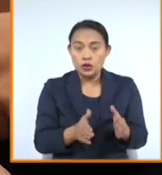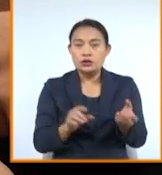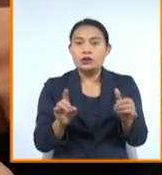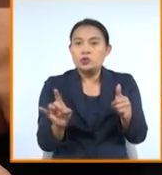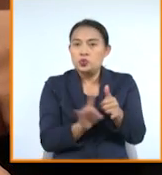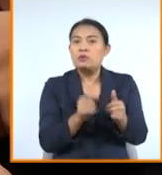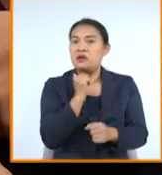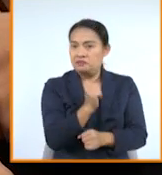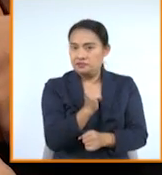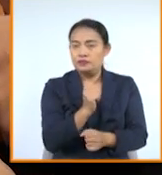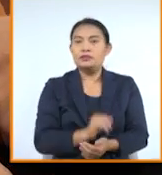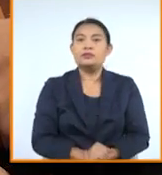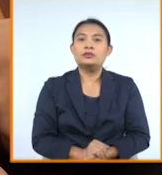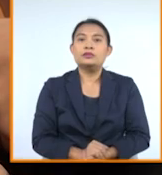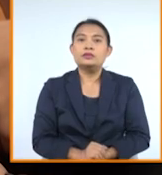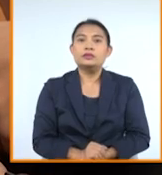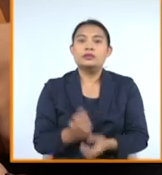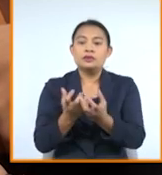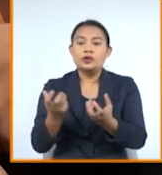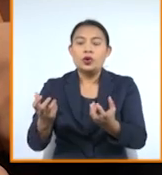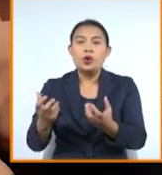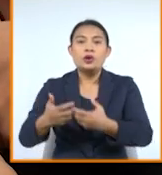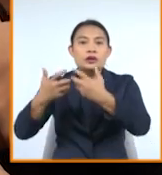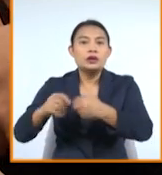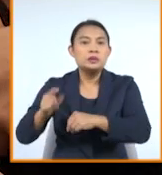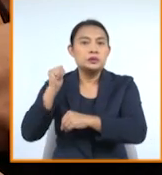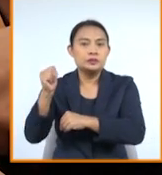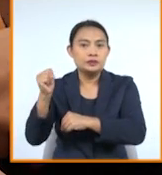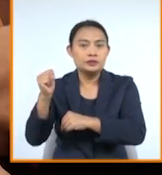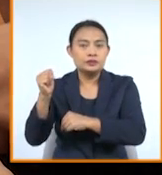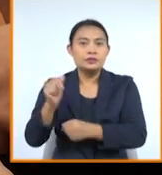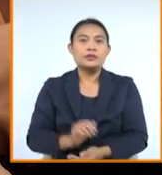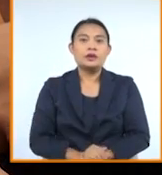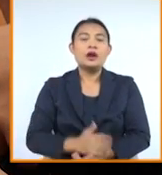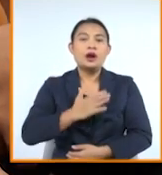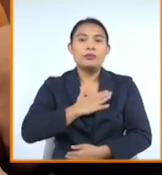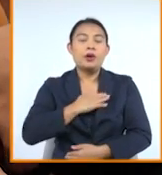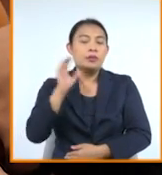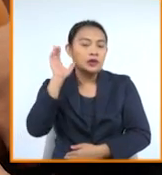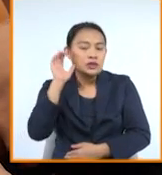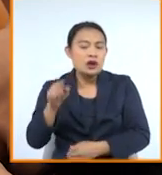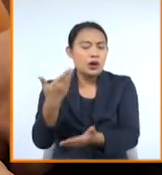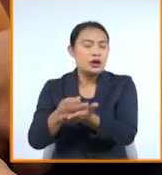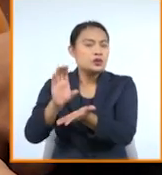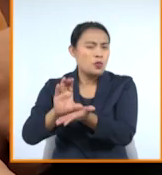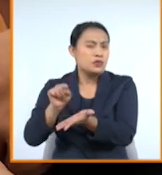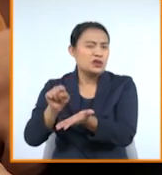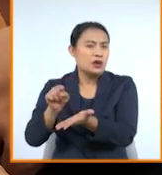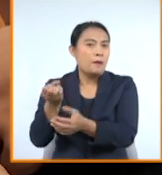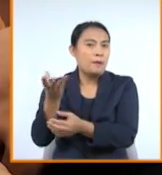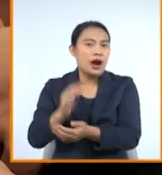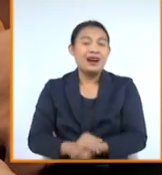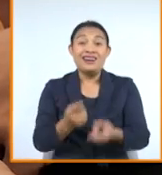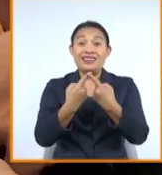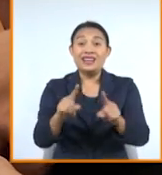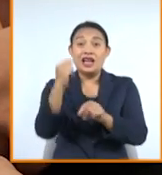พมีทั้งเครื่องมือที่มีคุณภาพผมก็เชื่อว่าประมาณที่นี่ไม่ใช่น้อยแต่ปรากฏว่าเซิร์ฟเวอร์เ